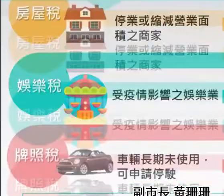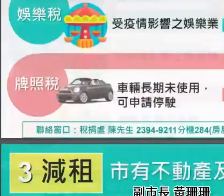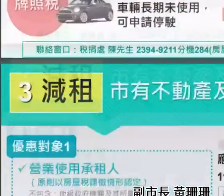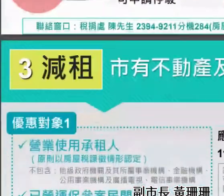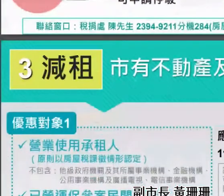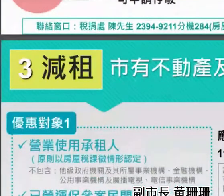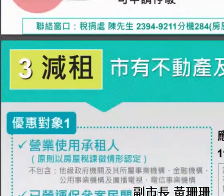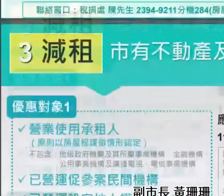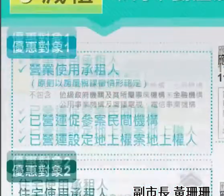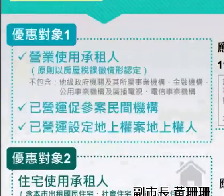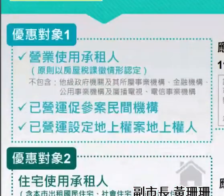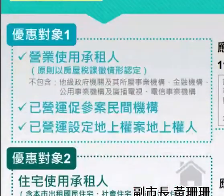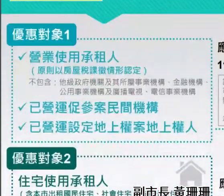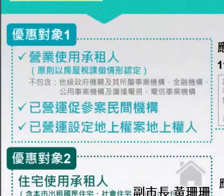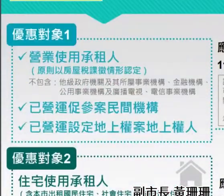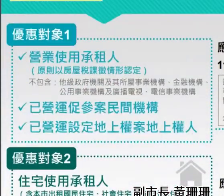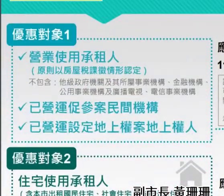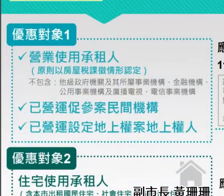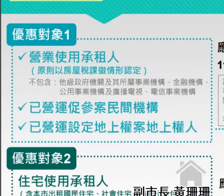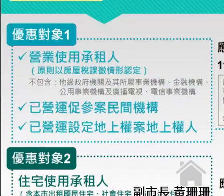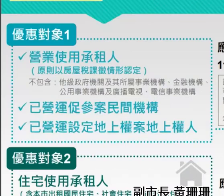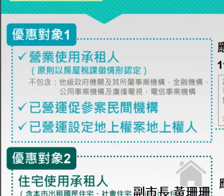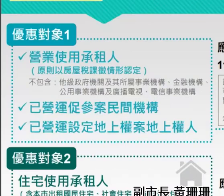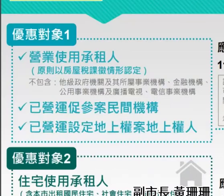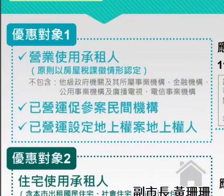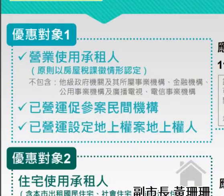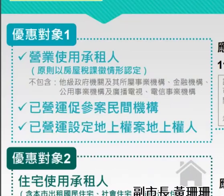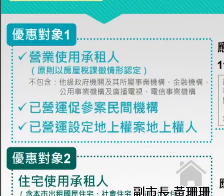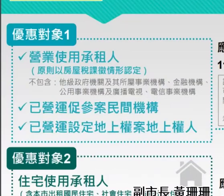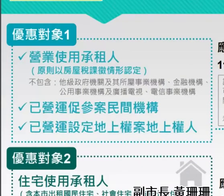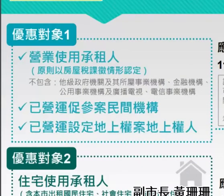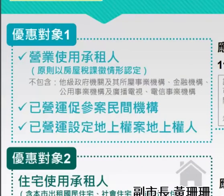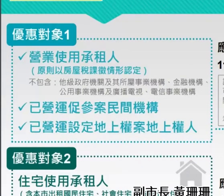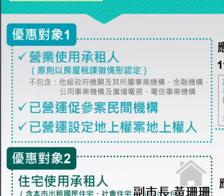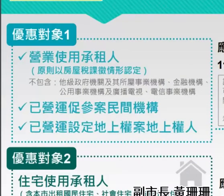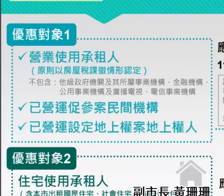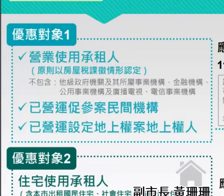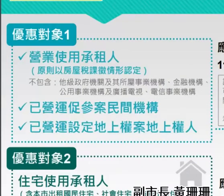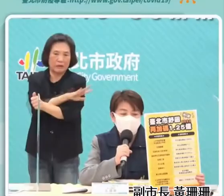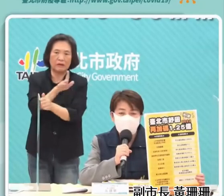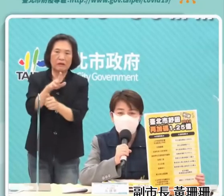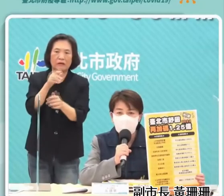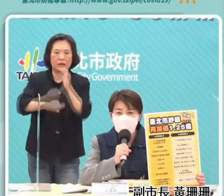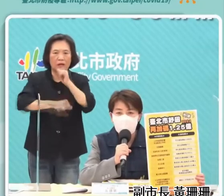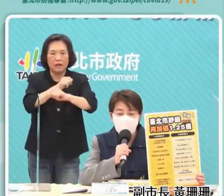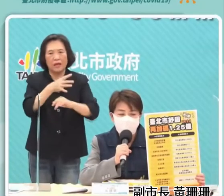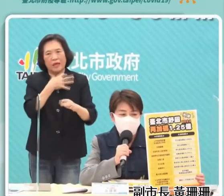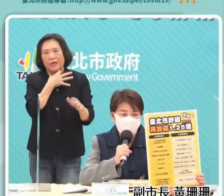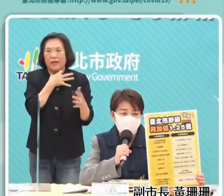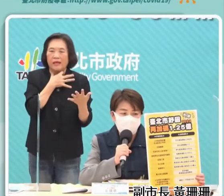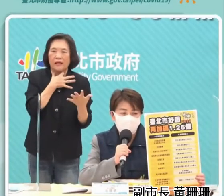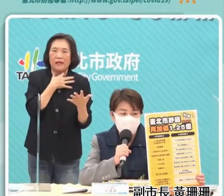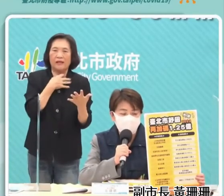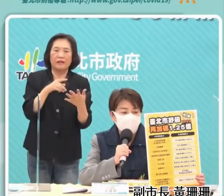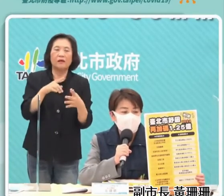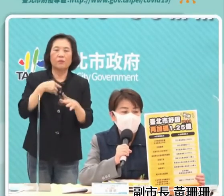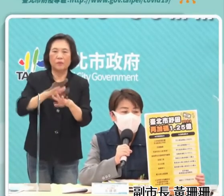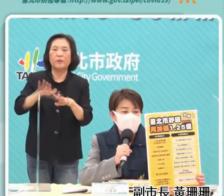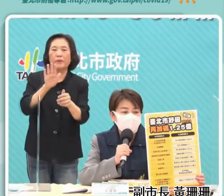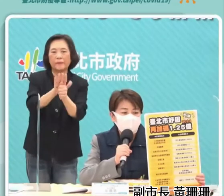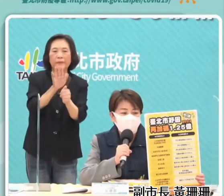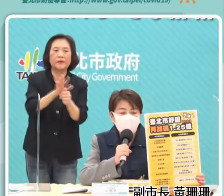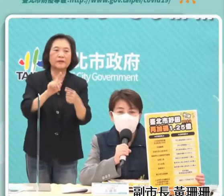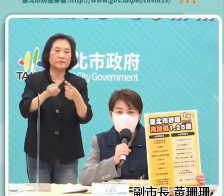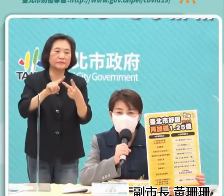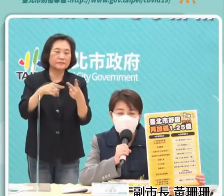重冲击的相关的对象，第一个是工作受疫情影响生活陷困的市民，也就是我们急难救助。